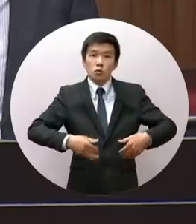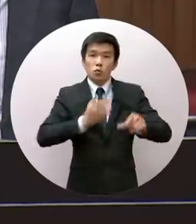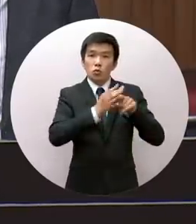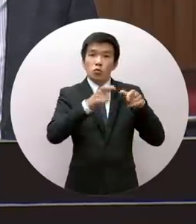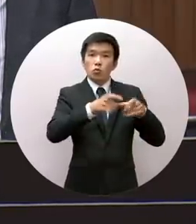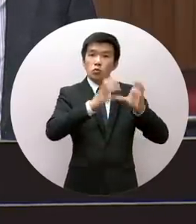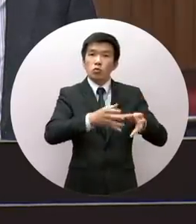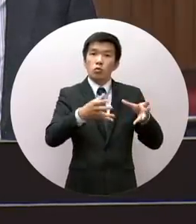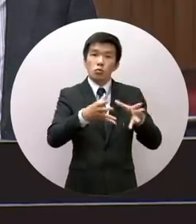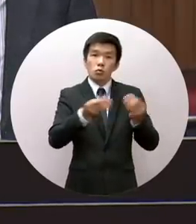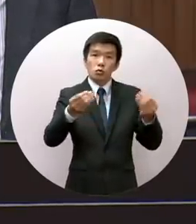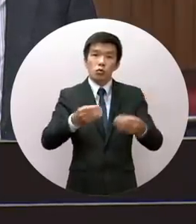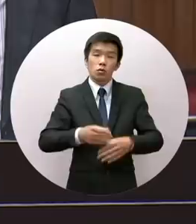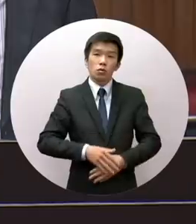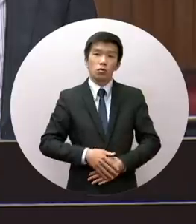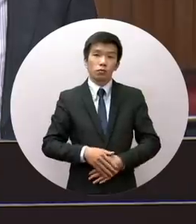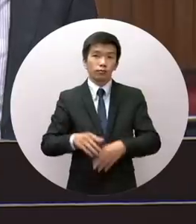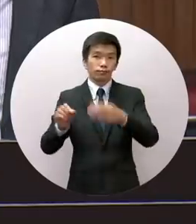3月3号，